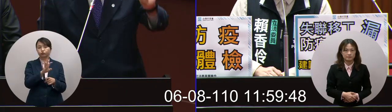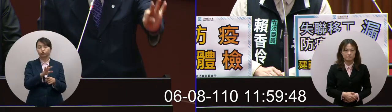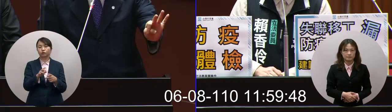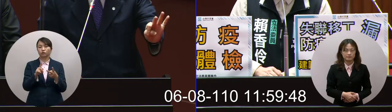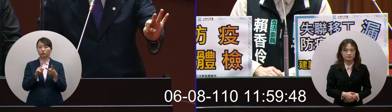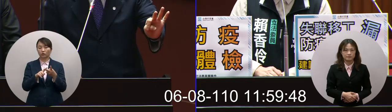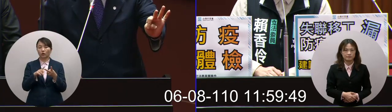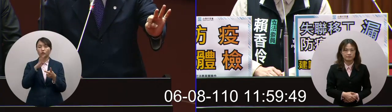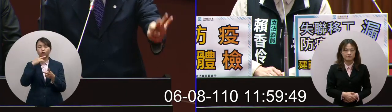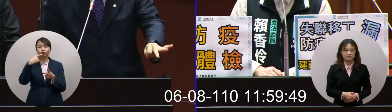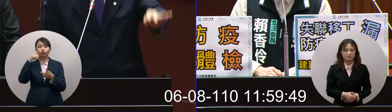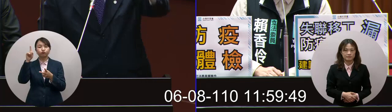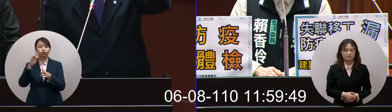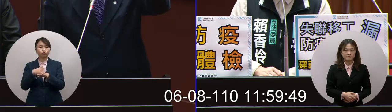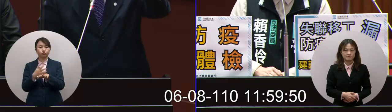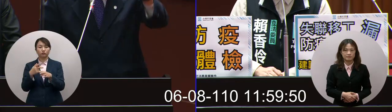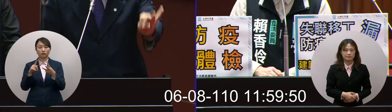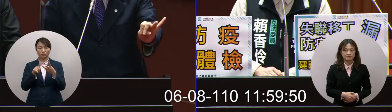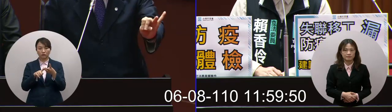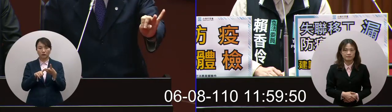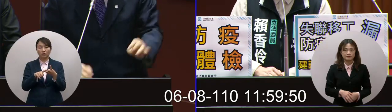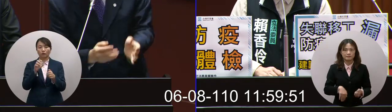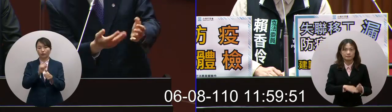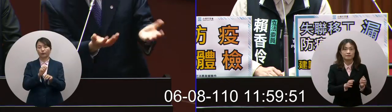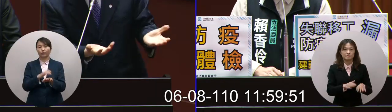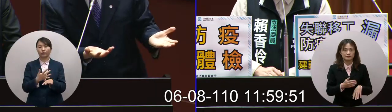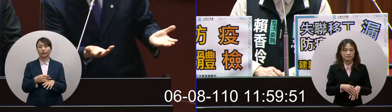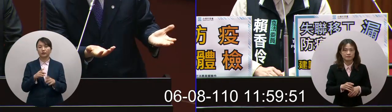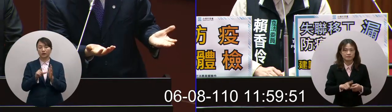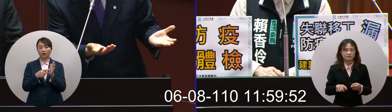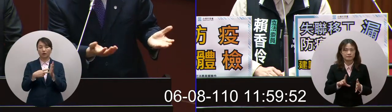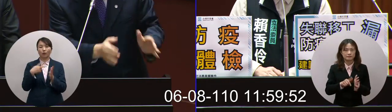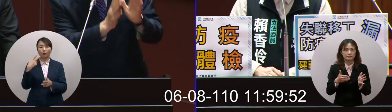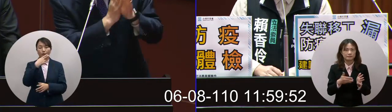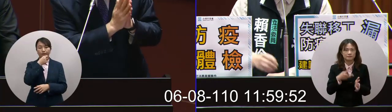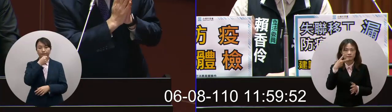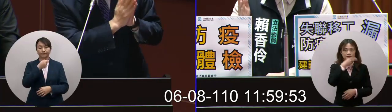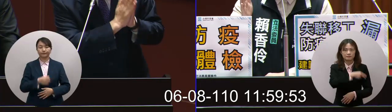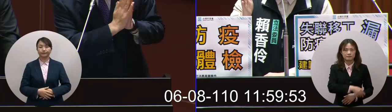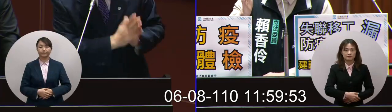二个我们不通报， 不遣送， 第三个就是不查。